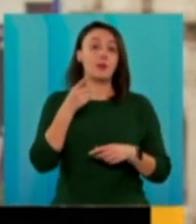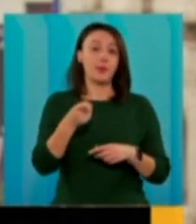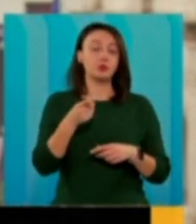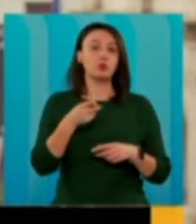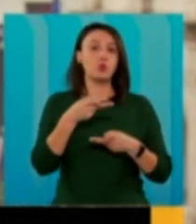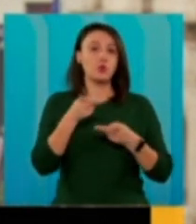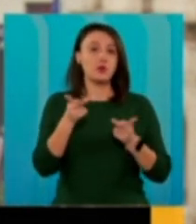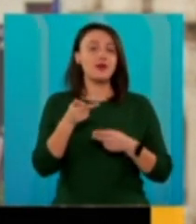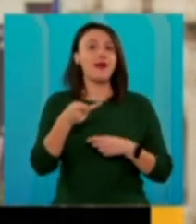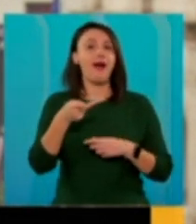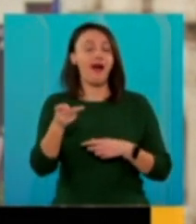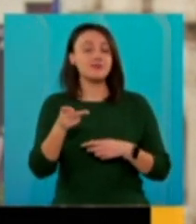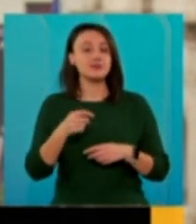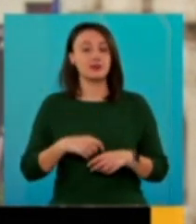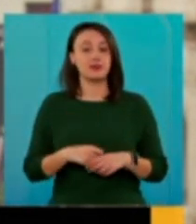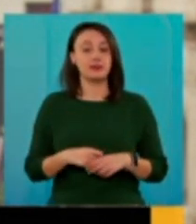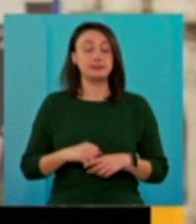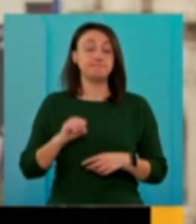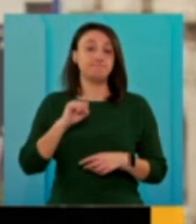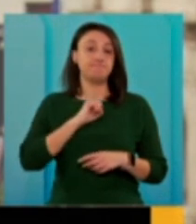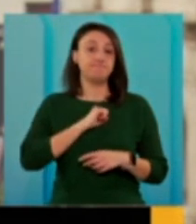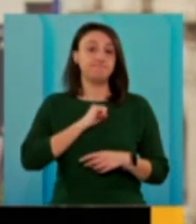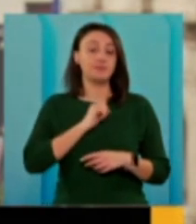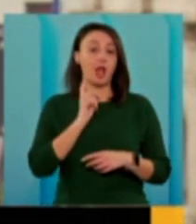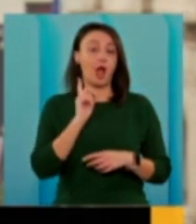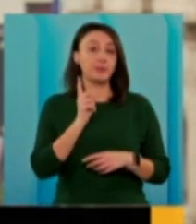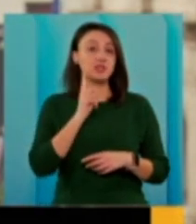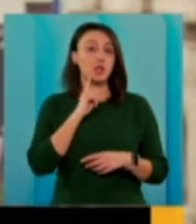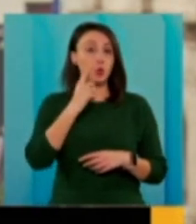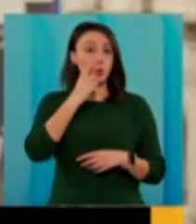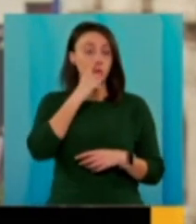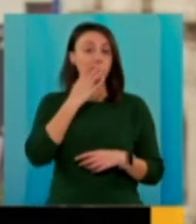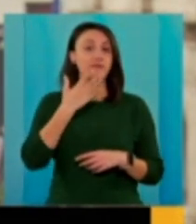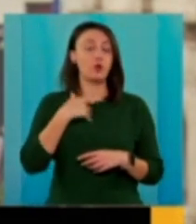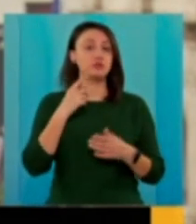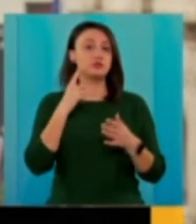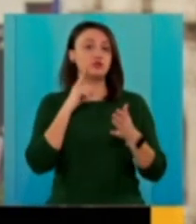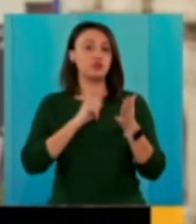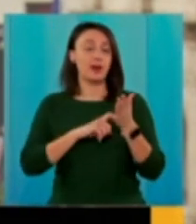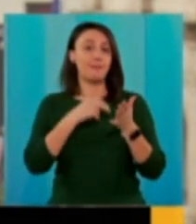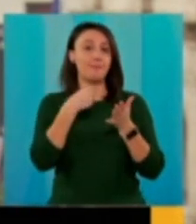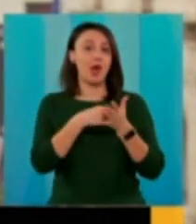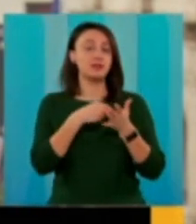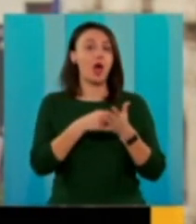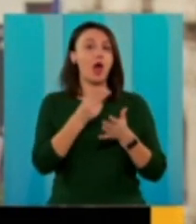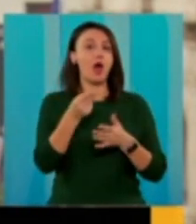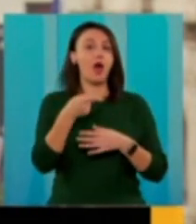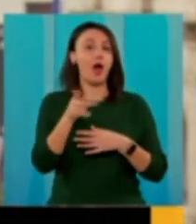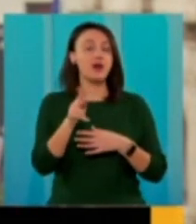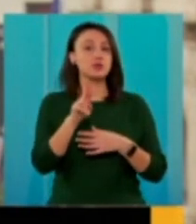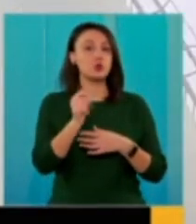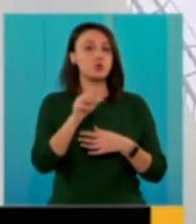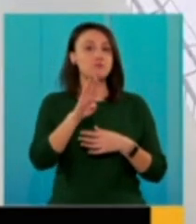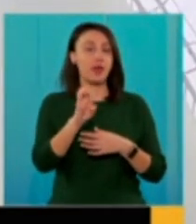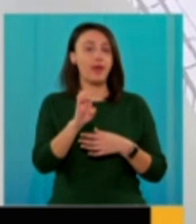măsura A fost luată pe fondul temerilor legate de amenințarea rușilor că vor solicita plata gazului în râurile